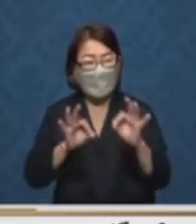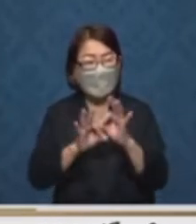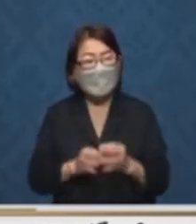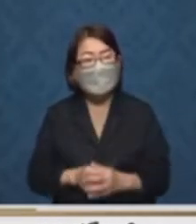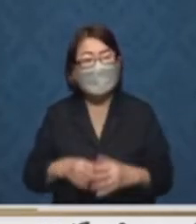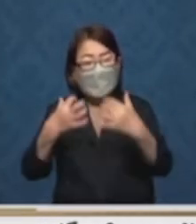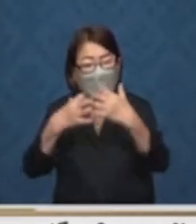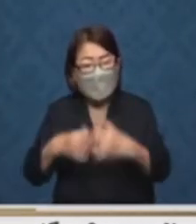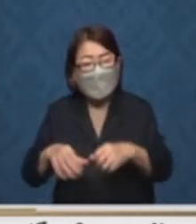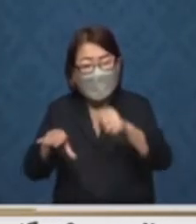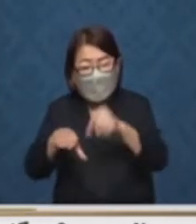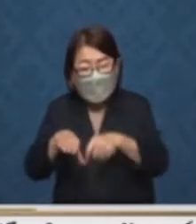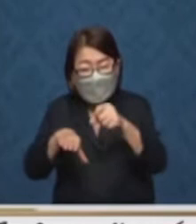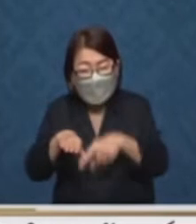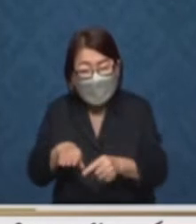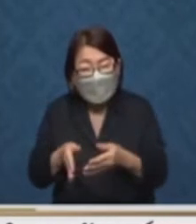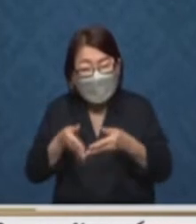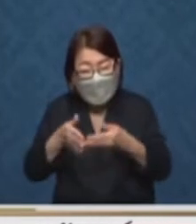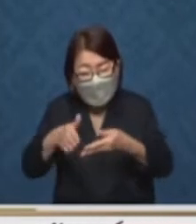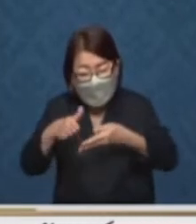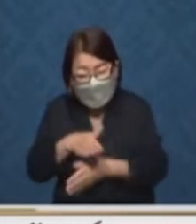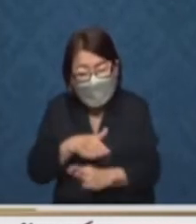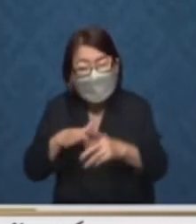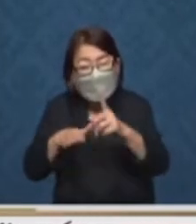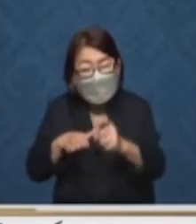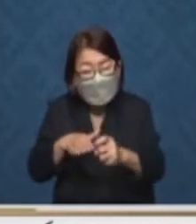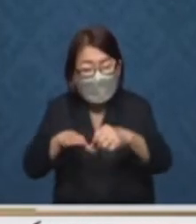งซ่อมเรือดำน้ำอีก